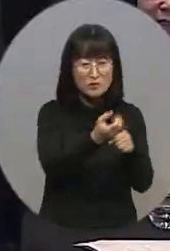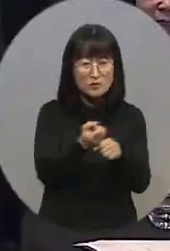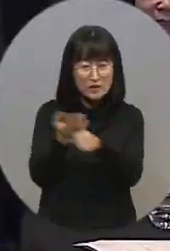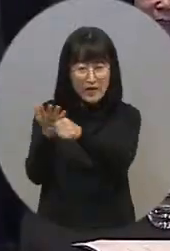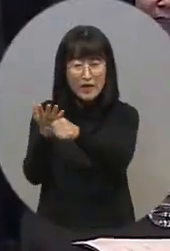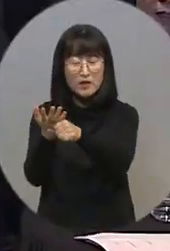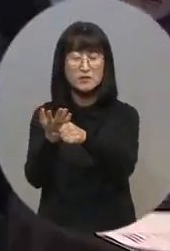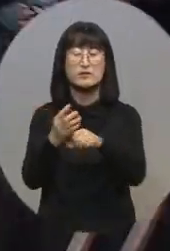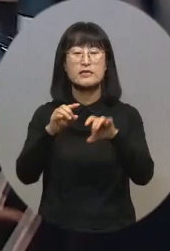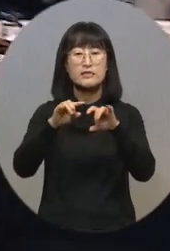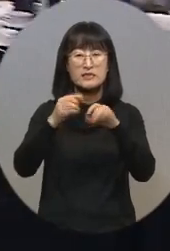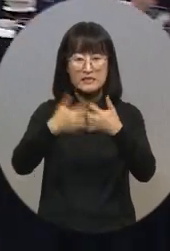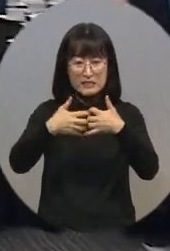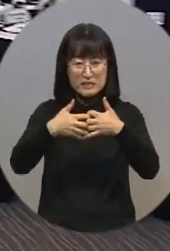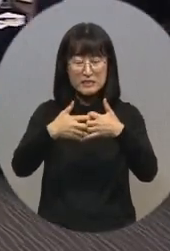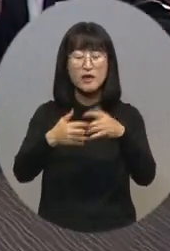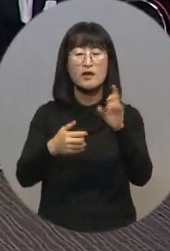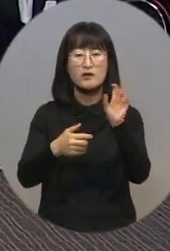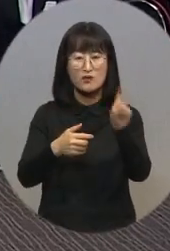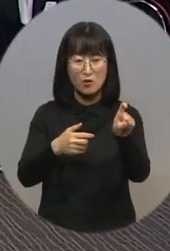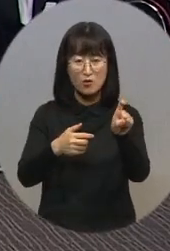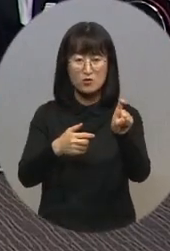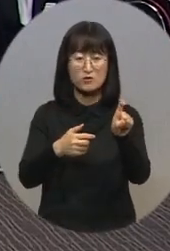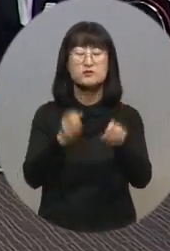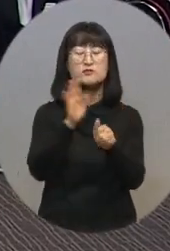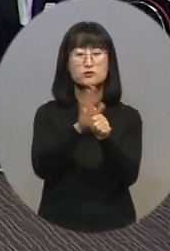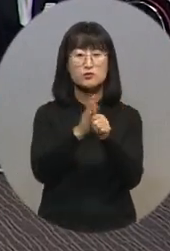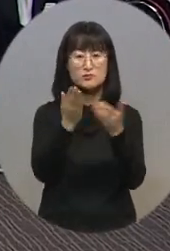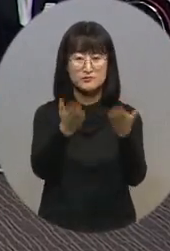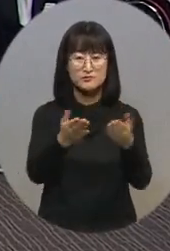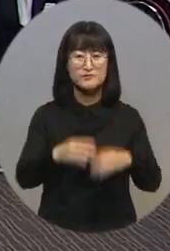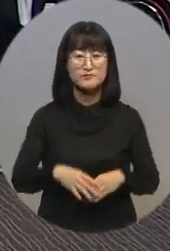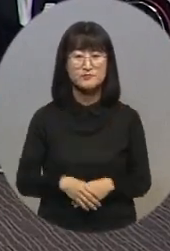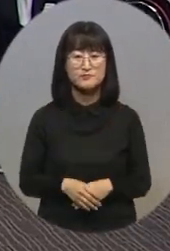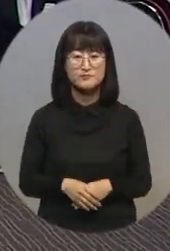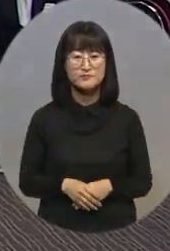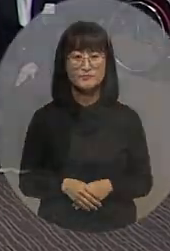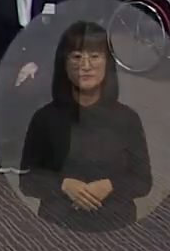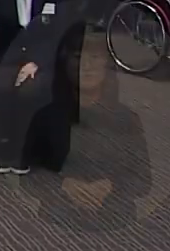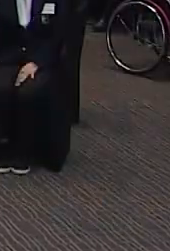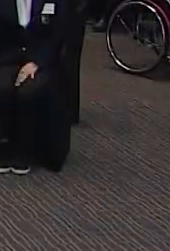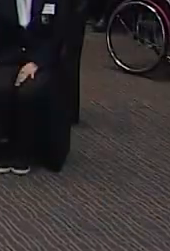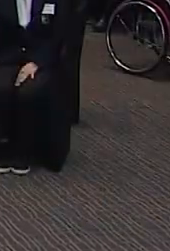보조기기인 송수신기를 10대 지원했습니다. 복지TV 뉴스 김은별입니다.